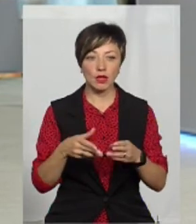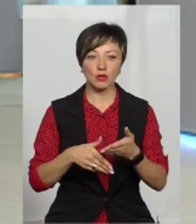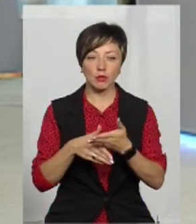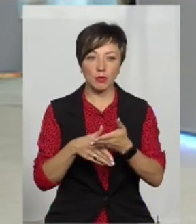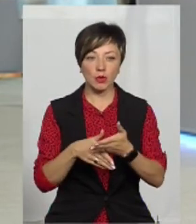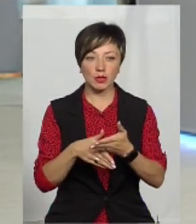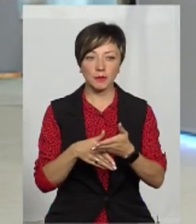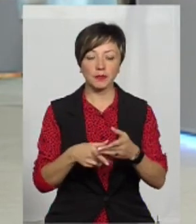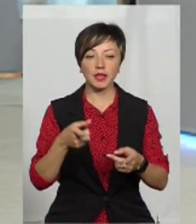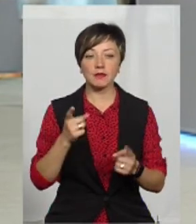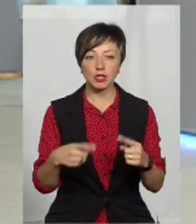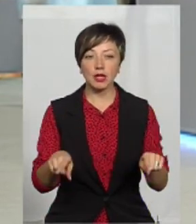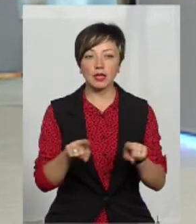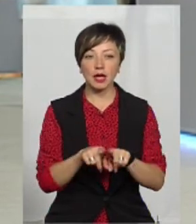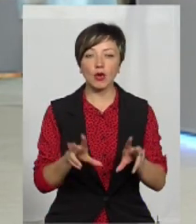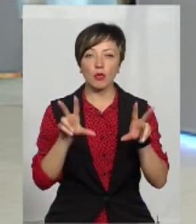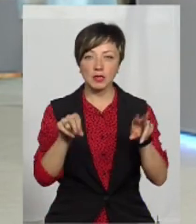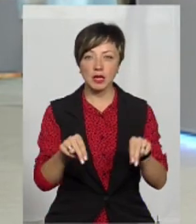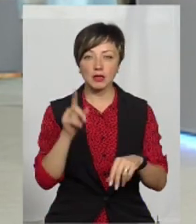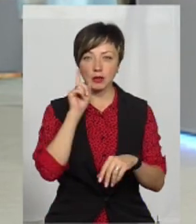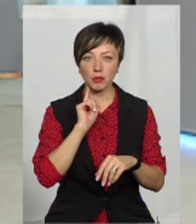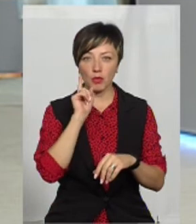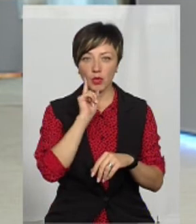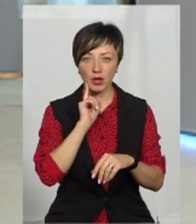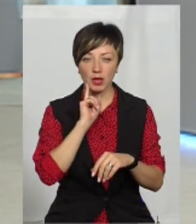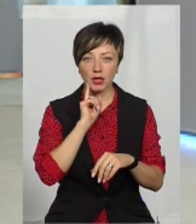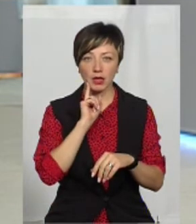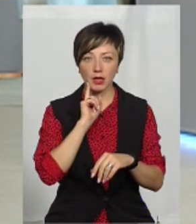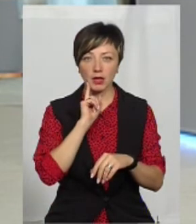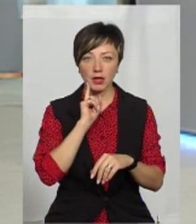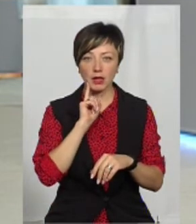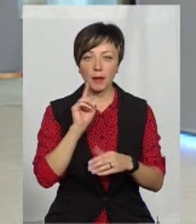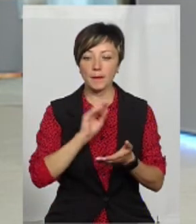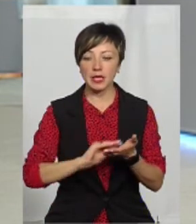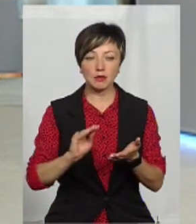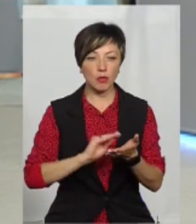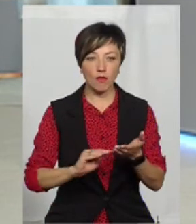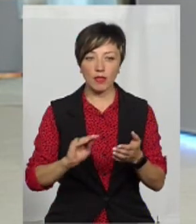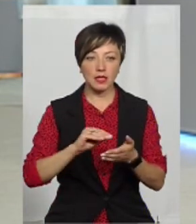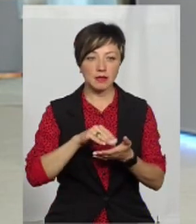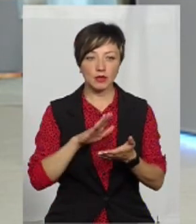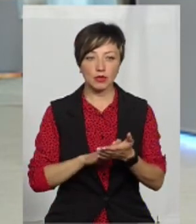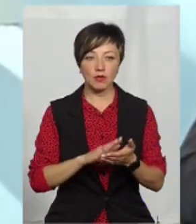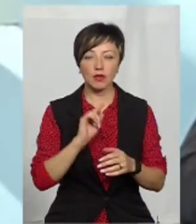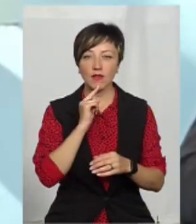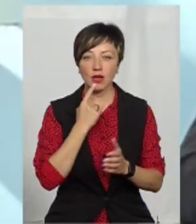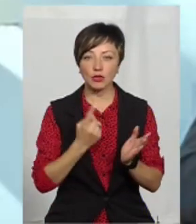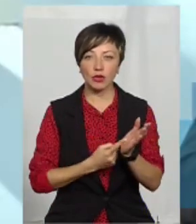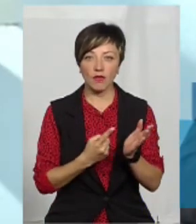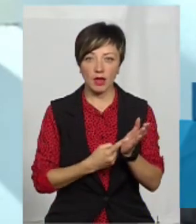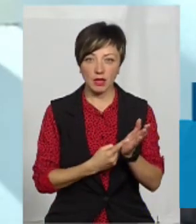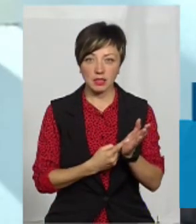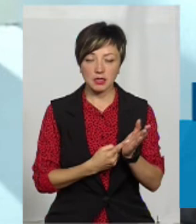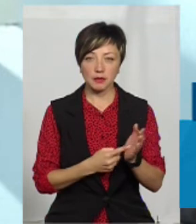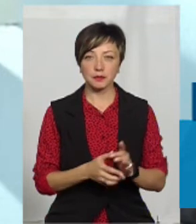допомогти? Ну, звичайно, такі обіцянки, поки вони не письмово не зафіксовані, їх досить важко довести.